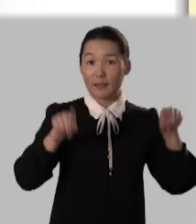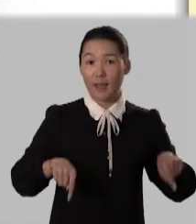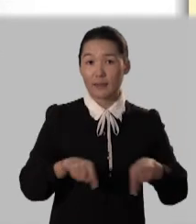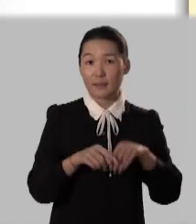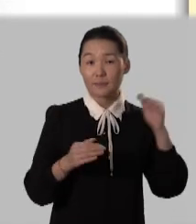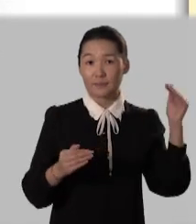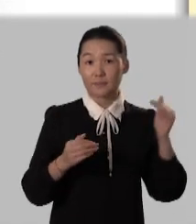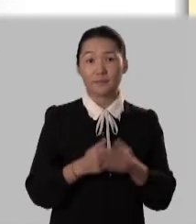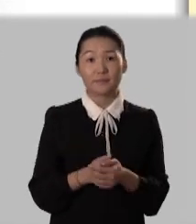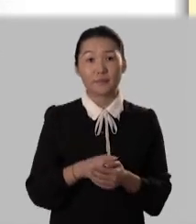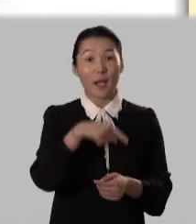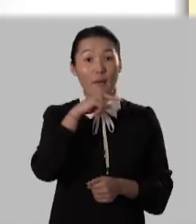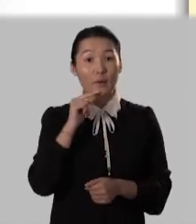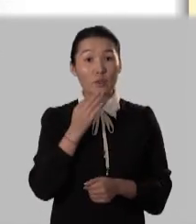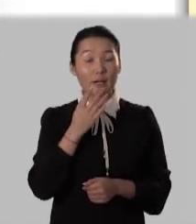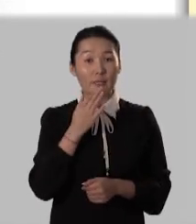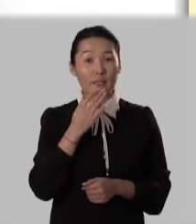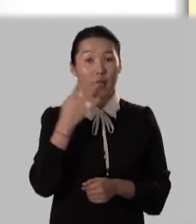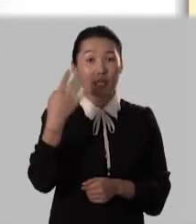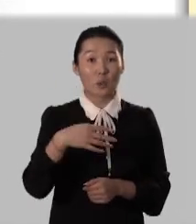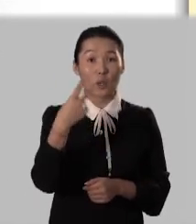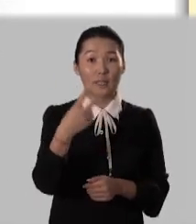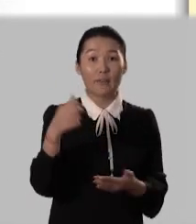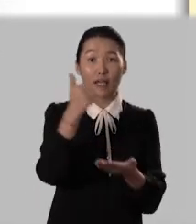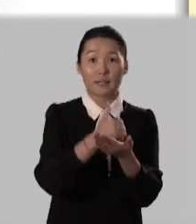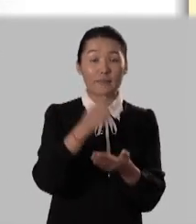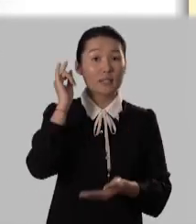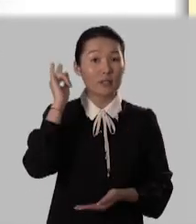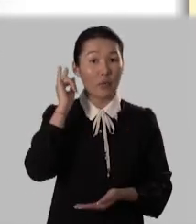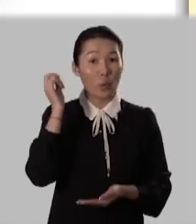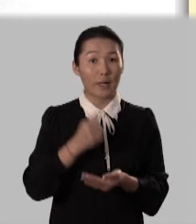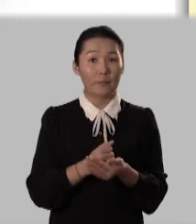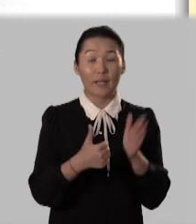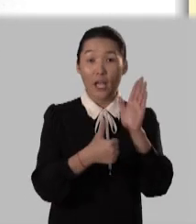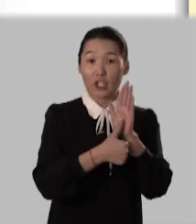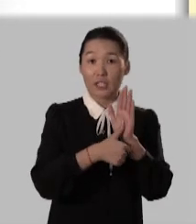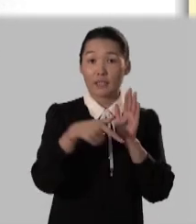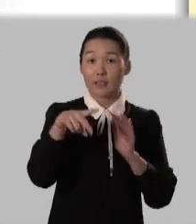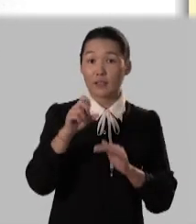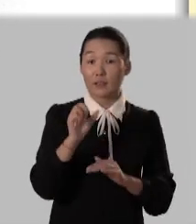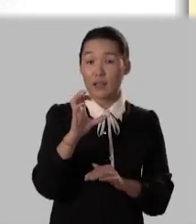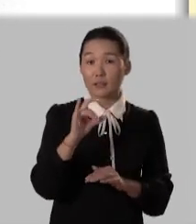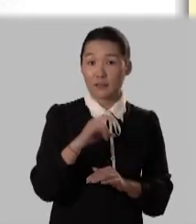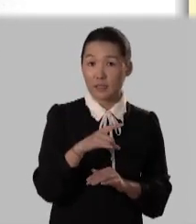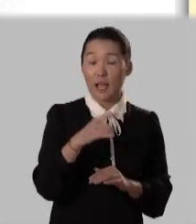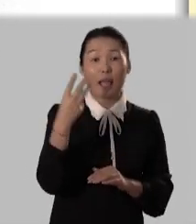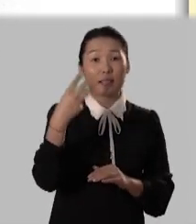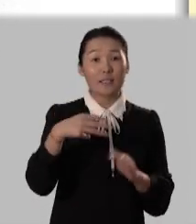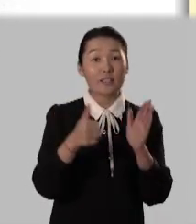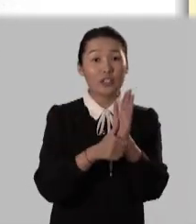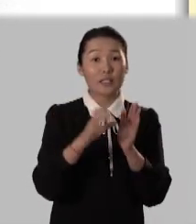в русском языке сорок два основных звука 6 классных и 36